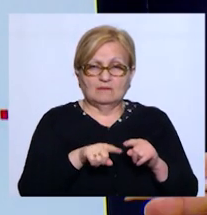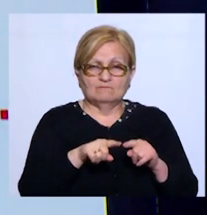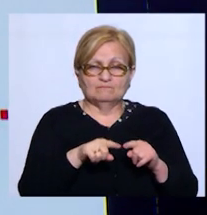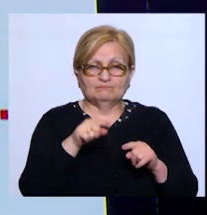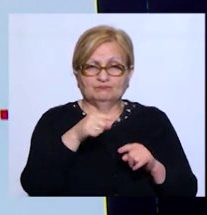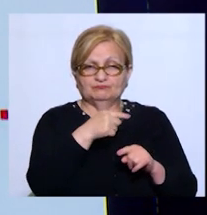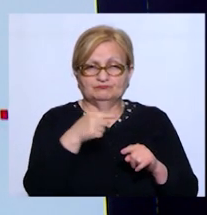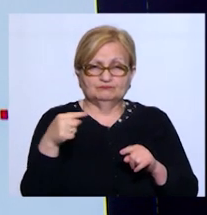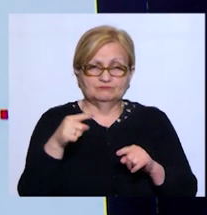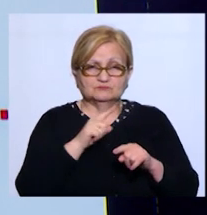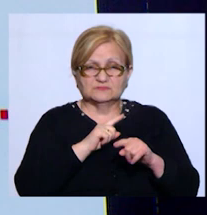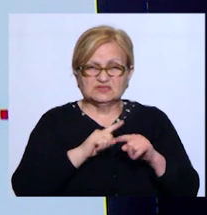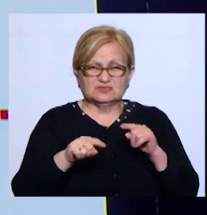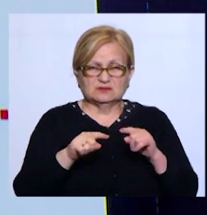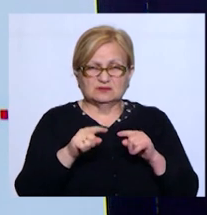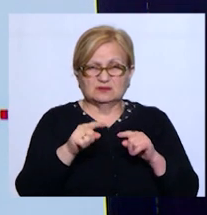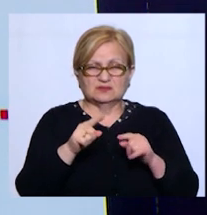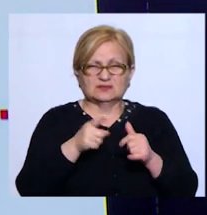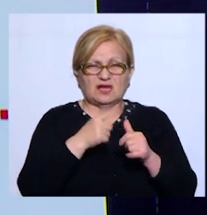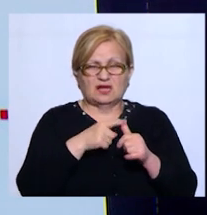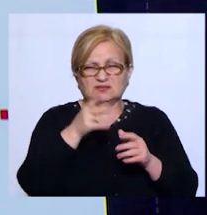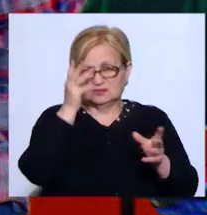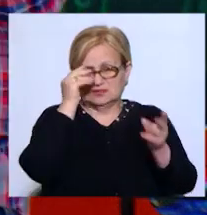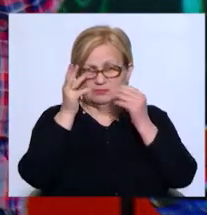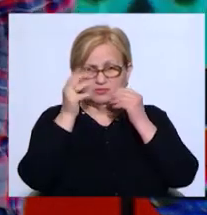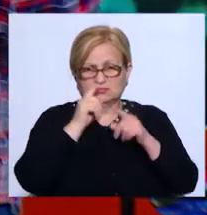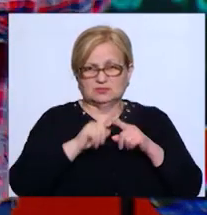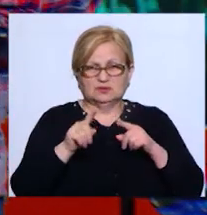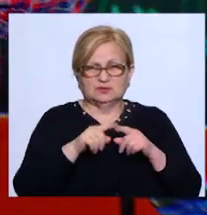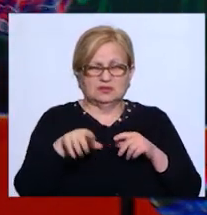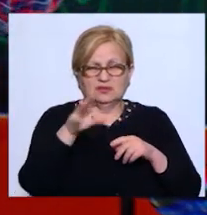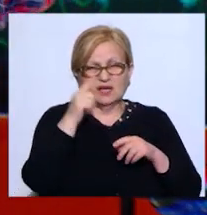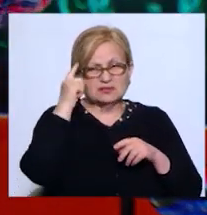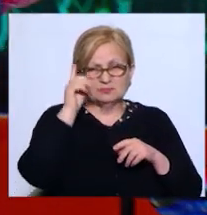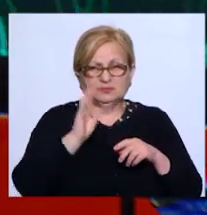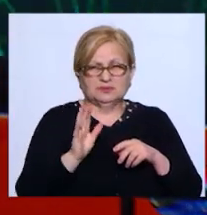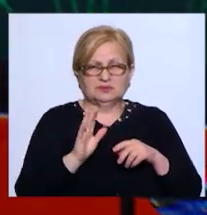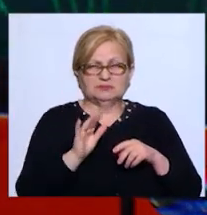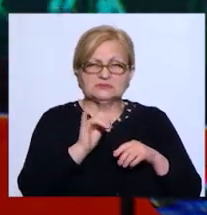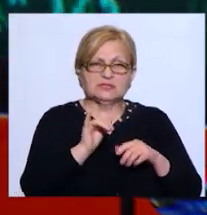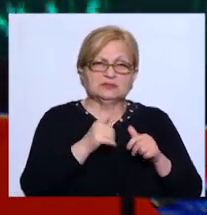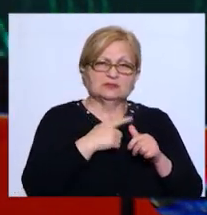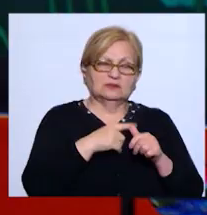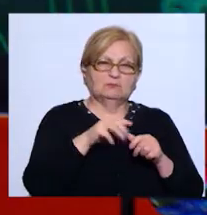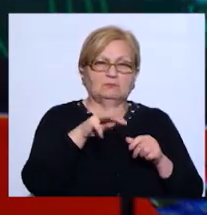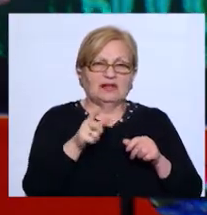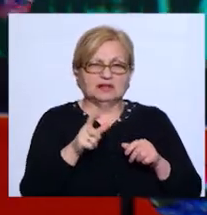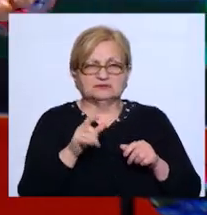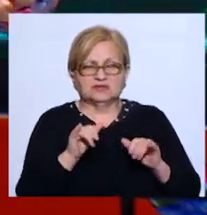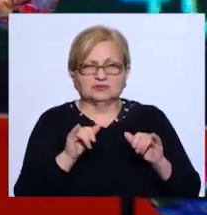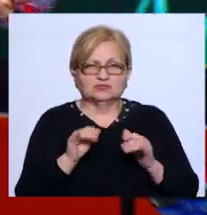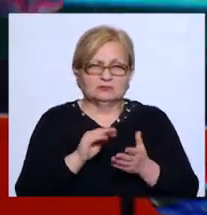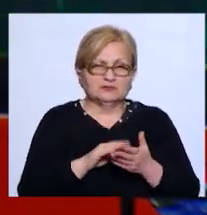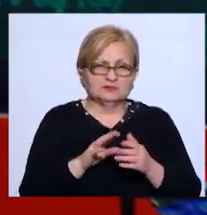ამ წილადებს ისე სწრაფად და ადვილად დაასახელებთ ხოლმე, რომ ამაზე საერთოდ აღარ იფიქრებთ, სად უნდა ეწეროს მე, სად არ